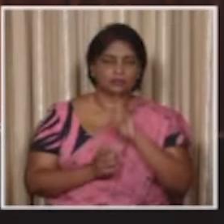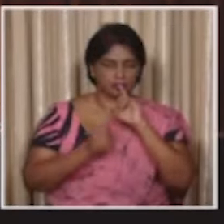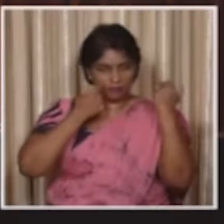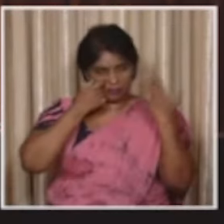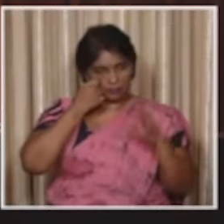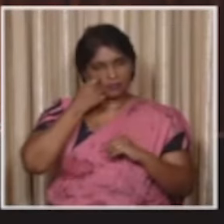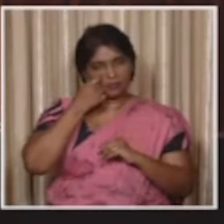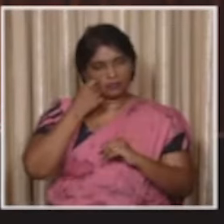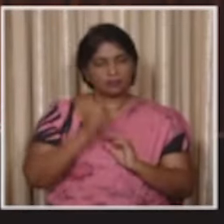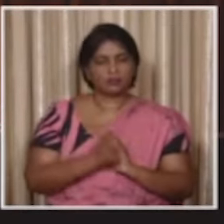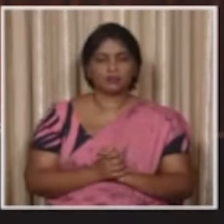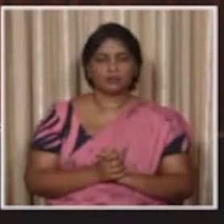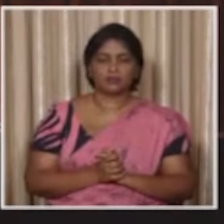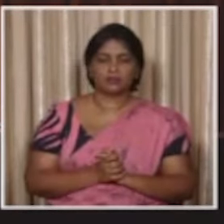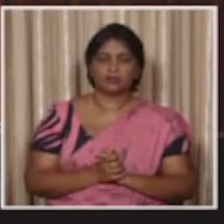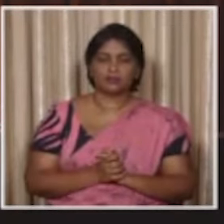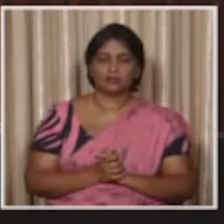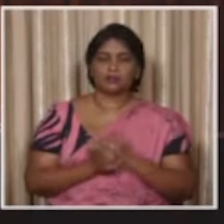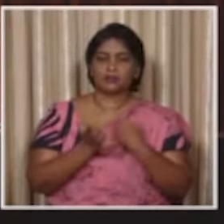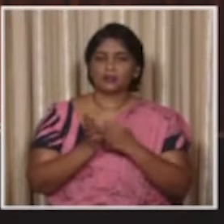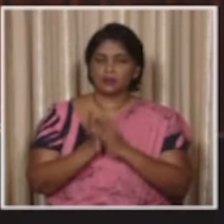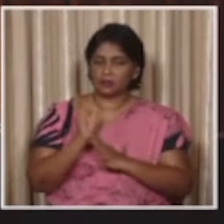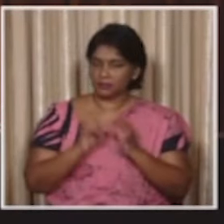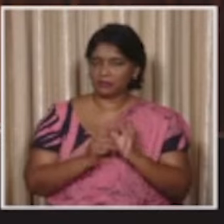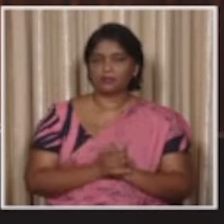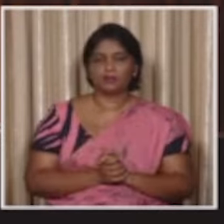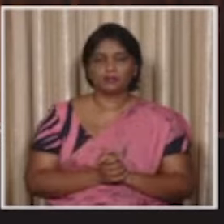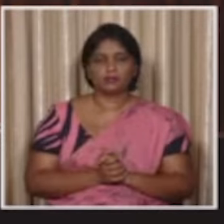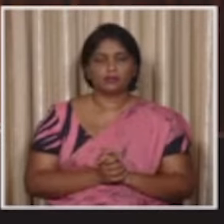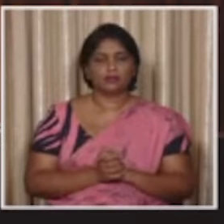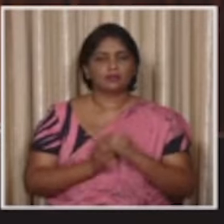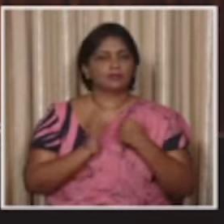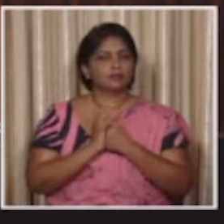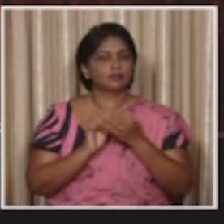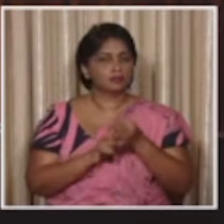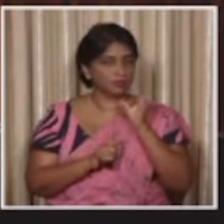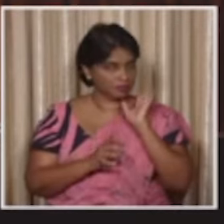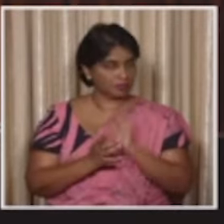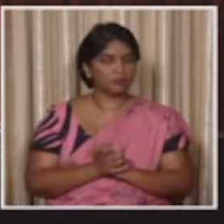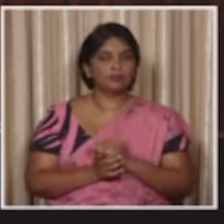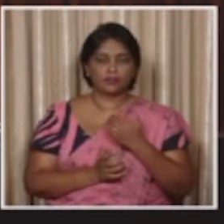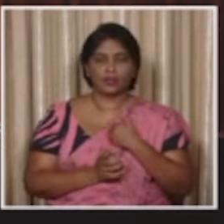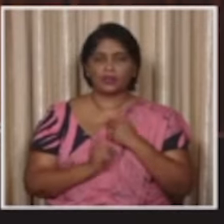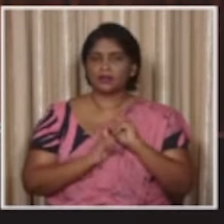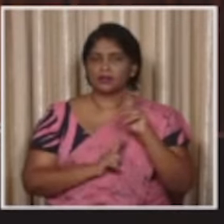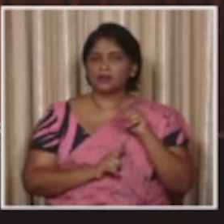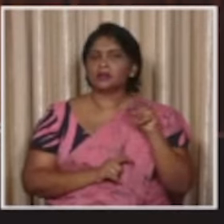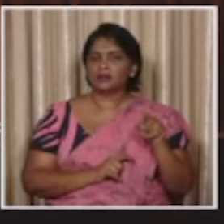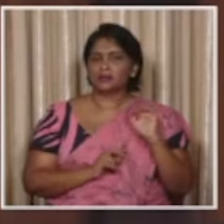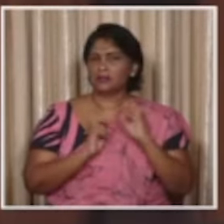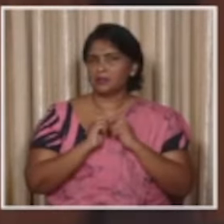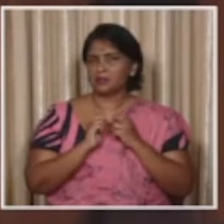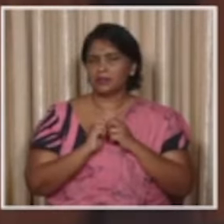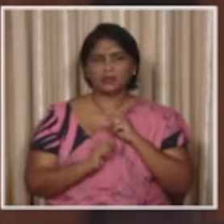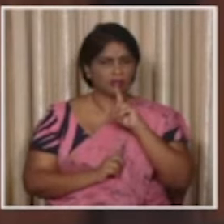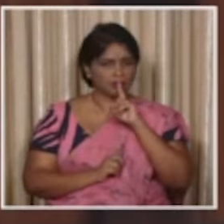Honorable Rasamanikam. Honorable Chair, I have a concern that I want to raise in this House. ඒ දවසේදී කෝප්